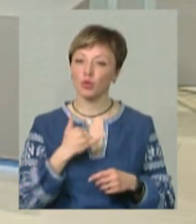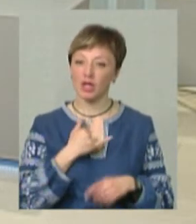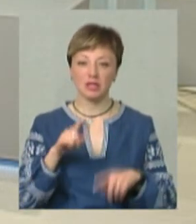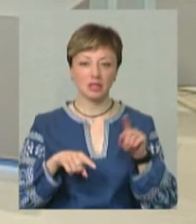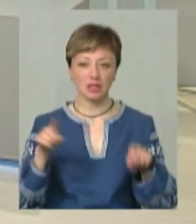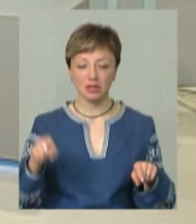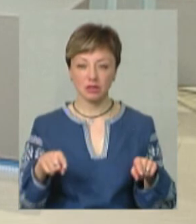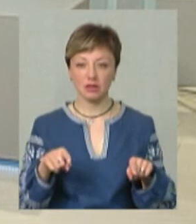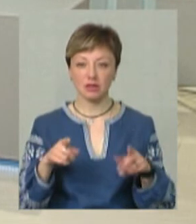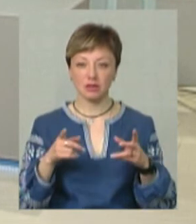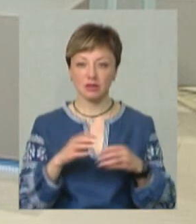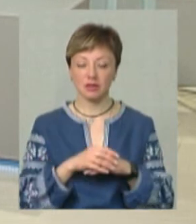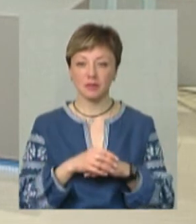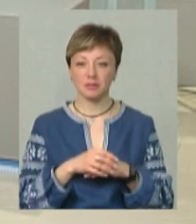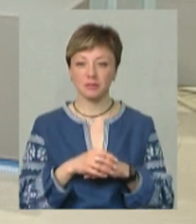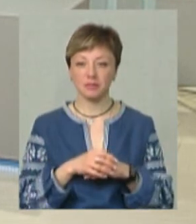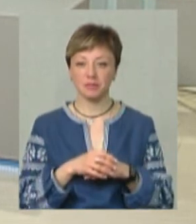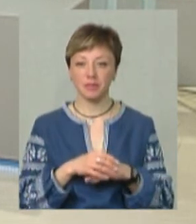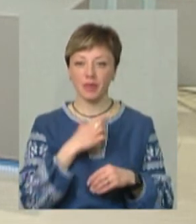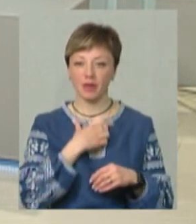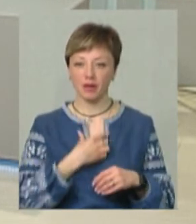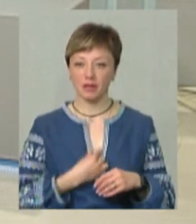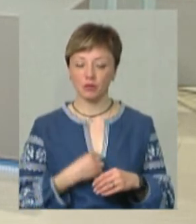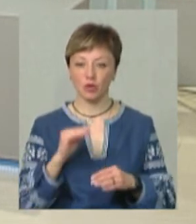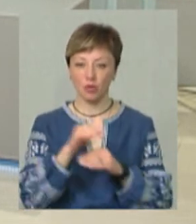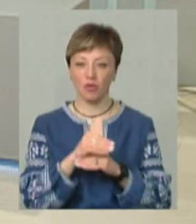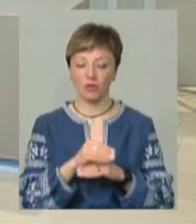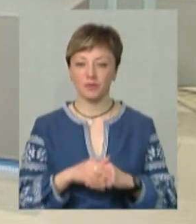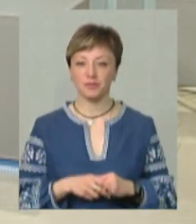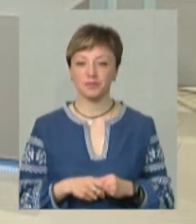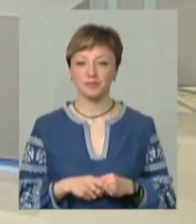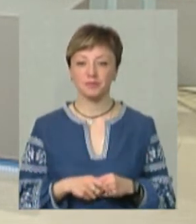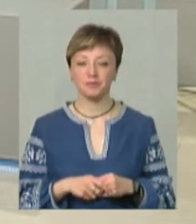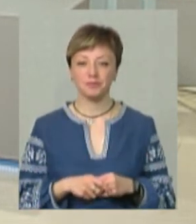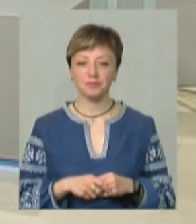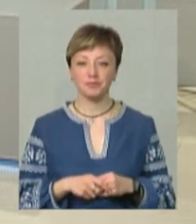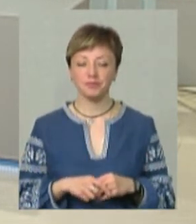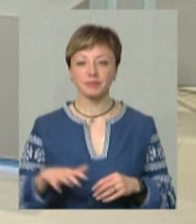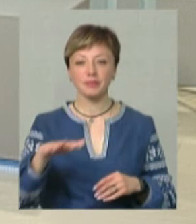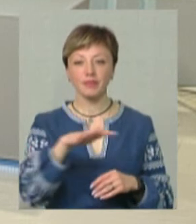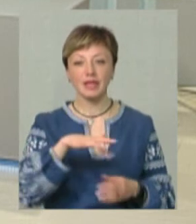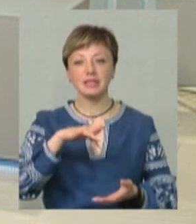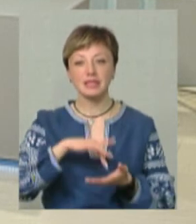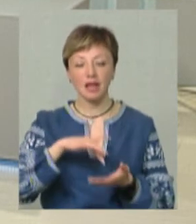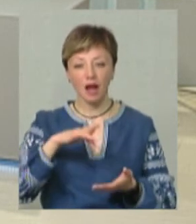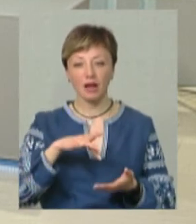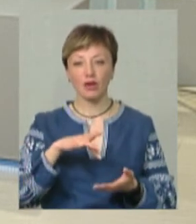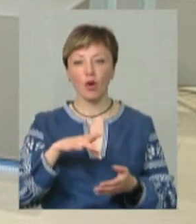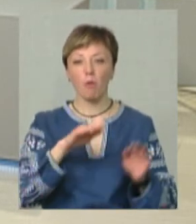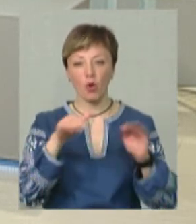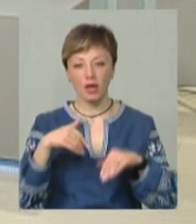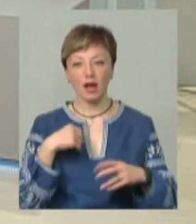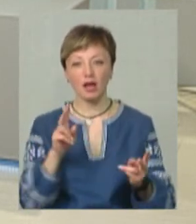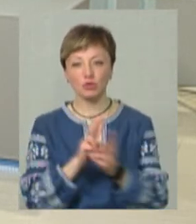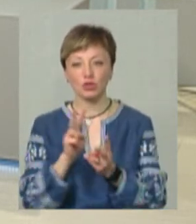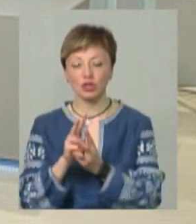в нас іноді китицями, такими бісерними китицями доповнювали. Ось якщо брати такі. На території Центрального Поділлі я зустрічала